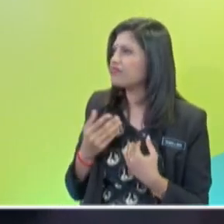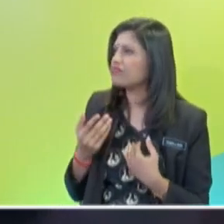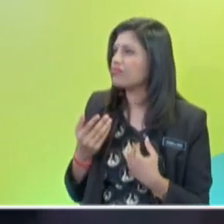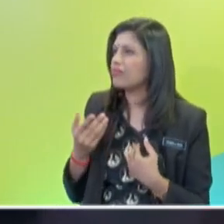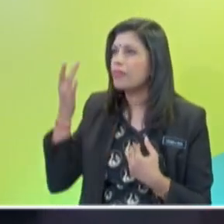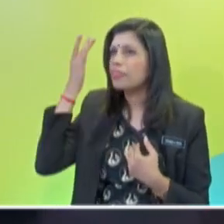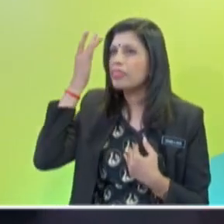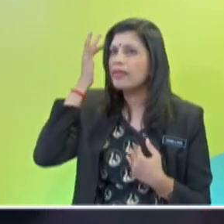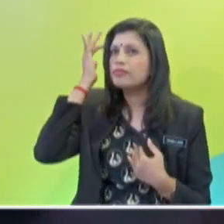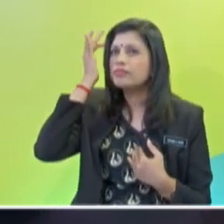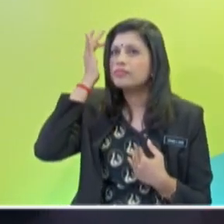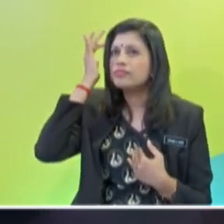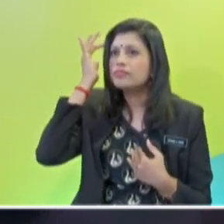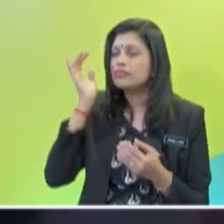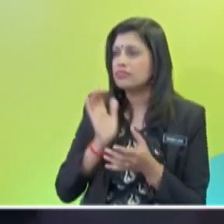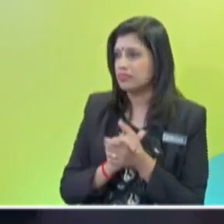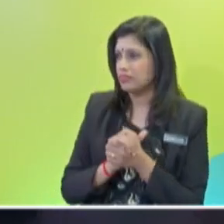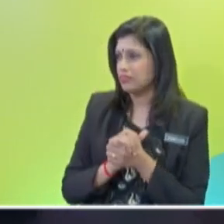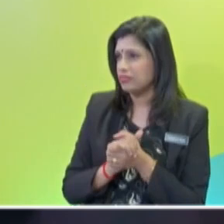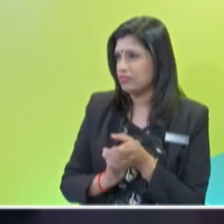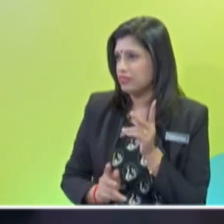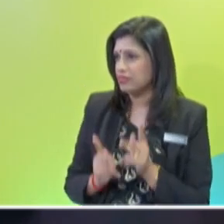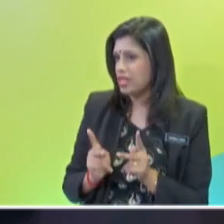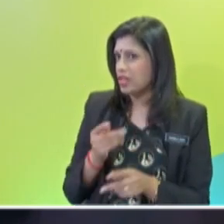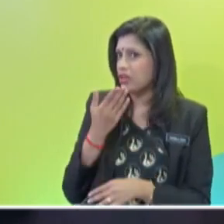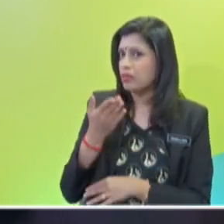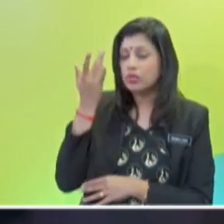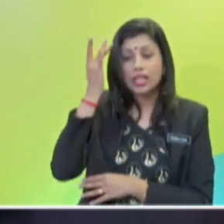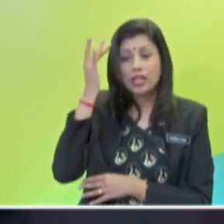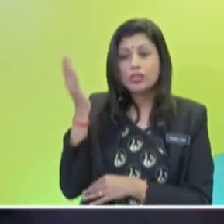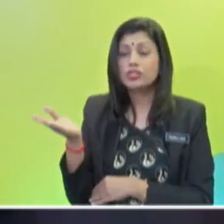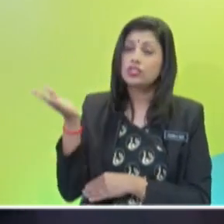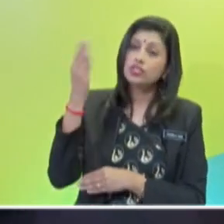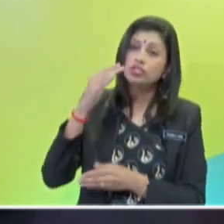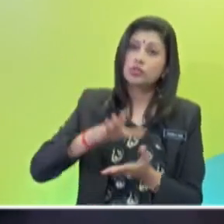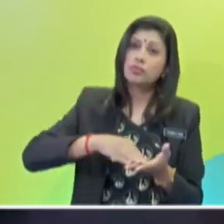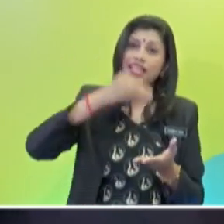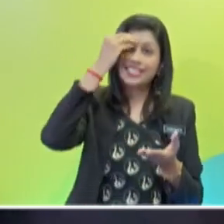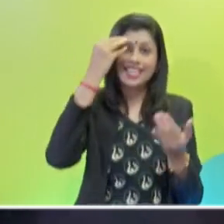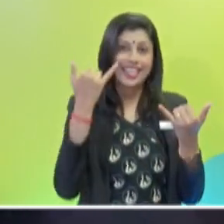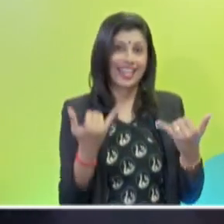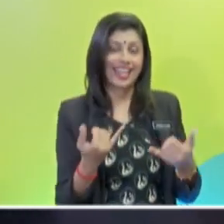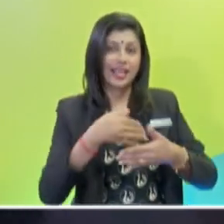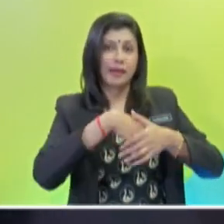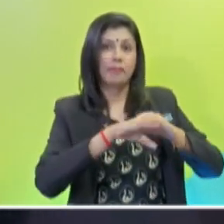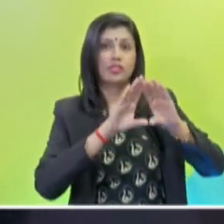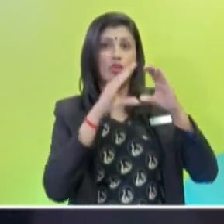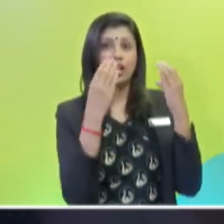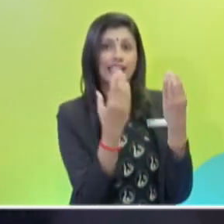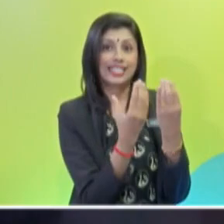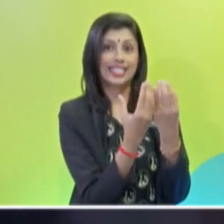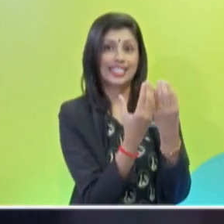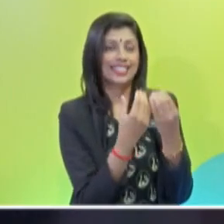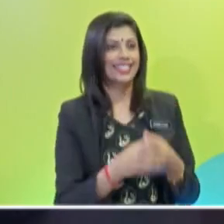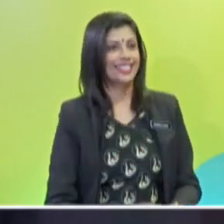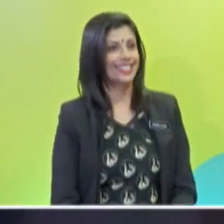Itu apa cikgu? Saya tak tahulah. Kalau nak tahu, marilah ikut cikgu belajar. Jom. Kat mana? Kat sinilah,